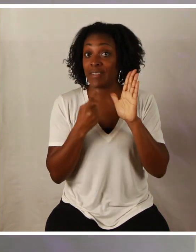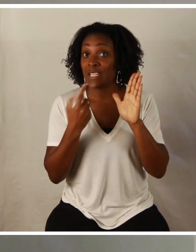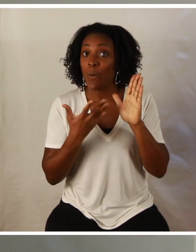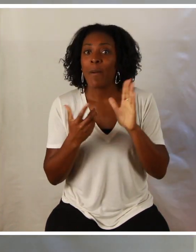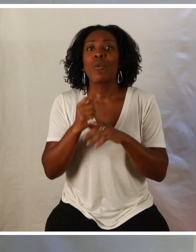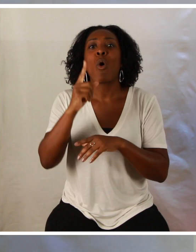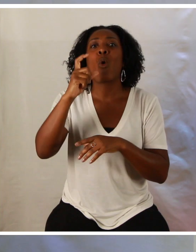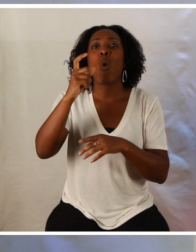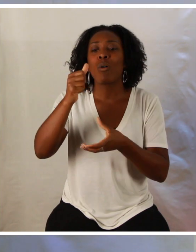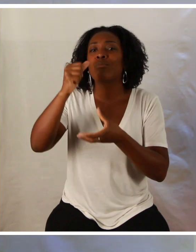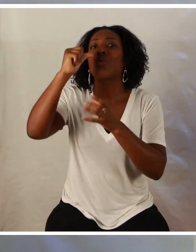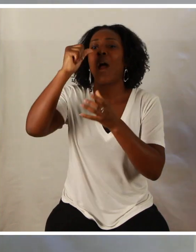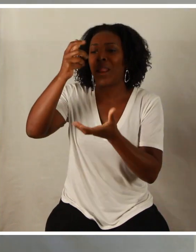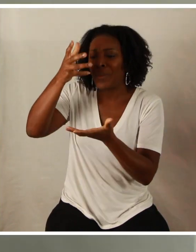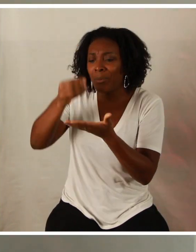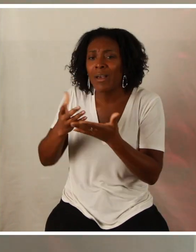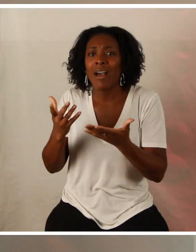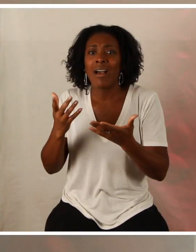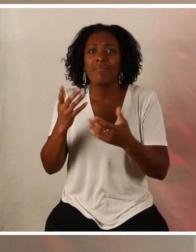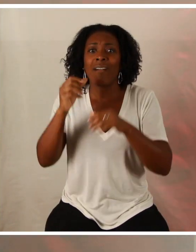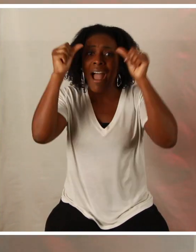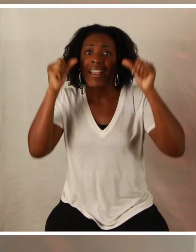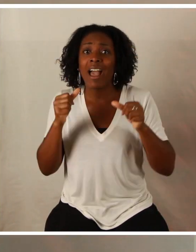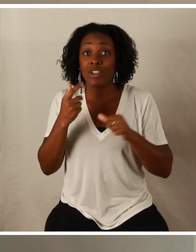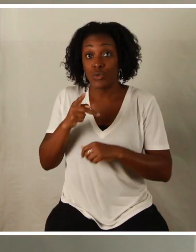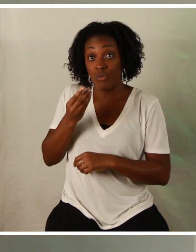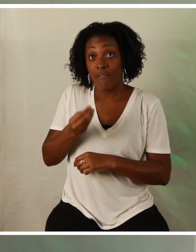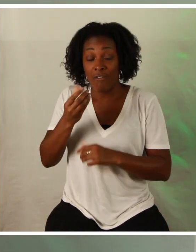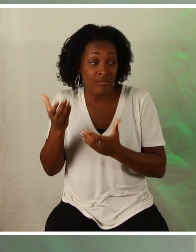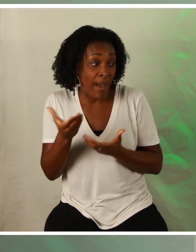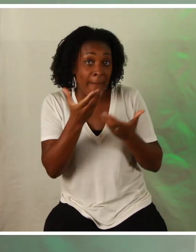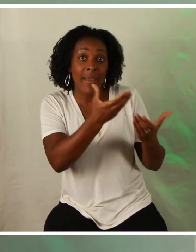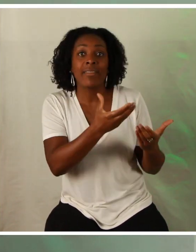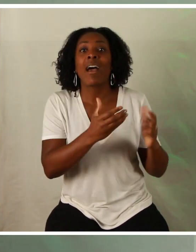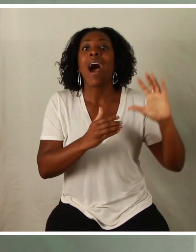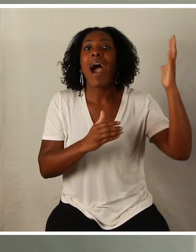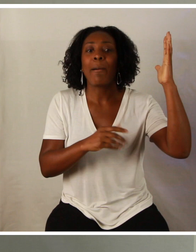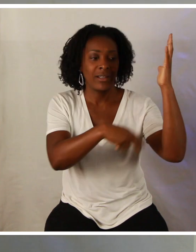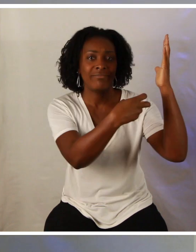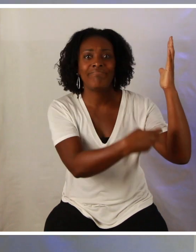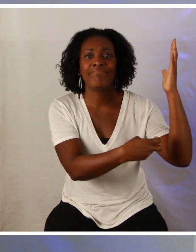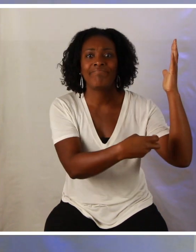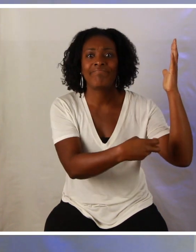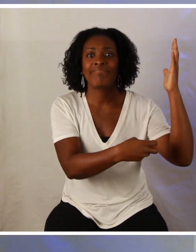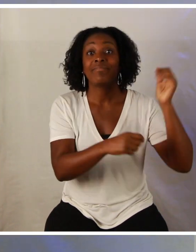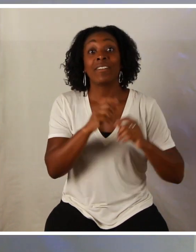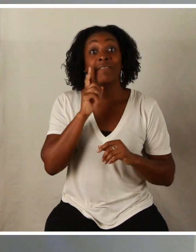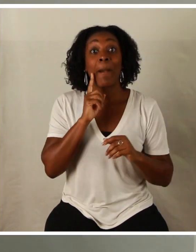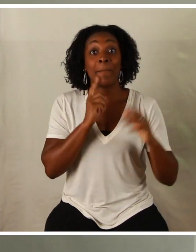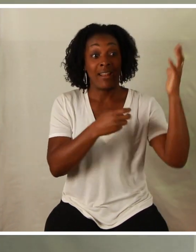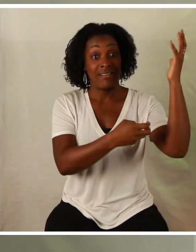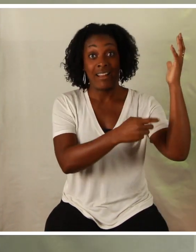l'outre fut épuisée, elle laissa l'enfant sous un des arbrisseaux. Elle alla s'asseoir vis-à-vis à